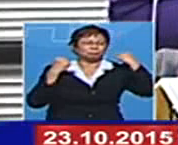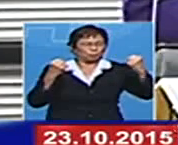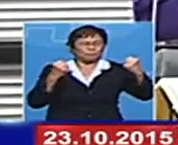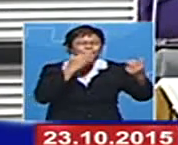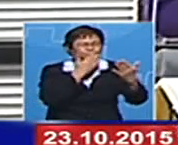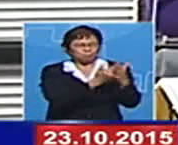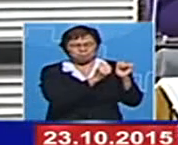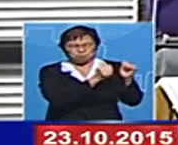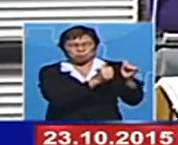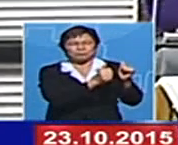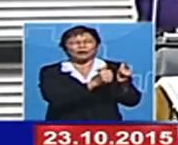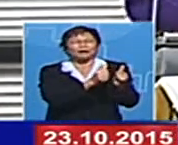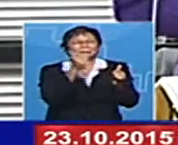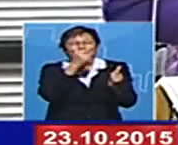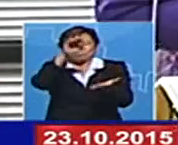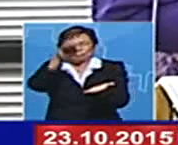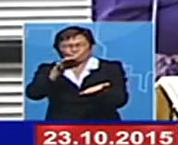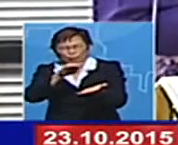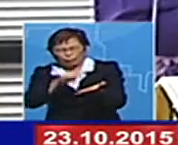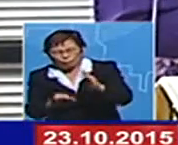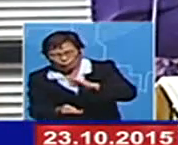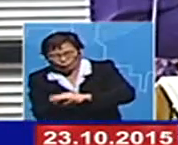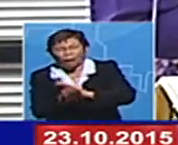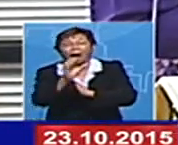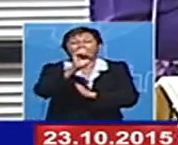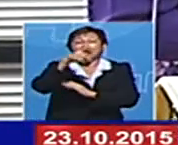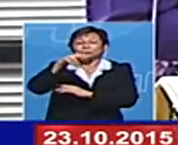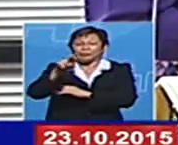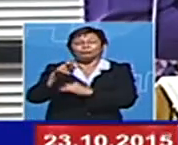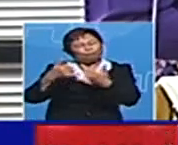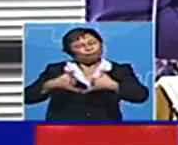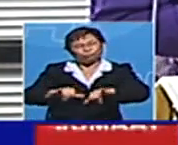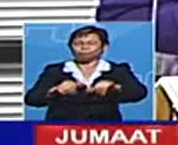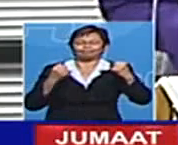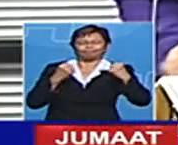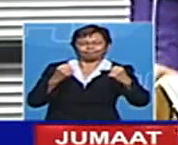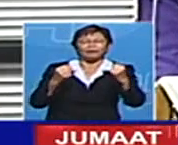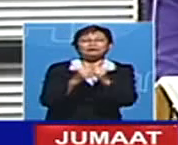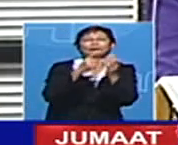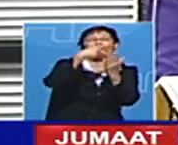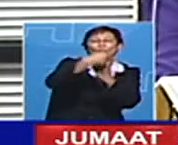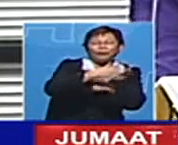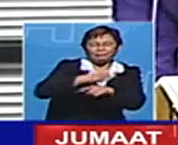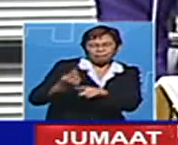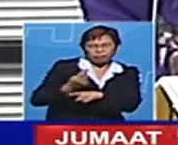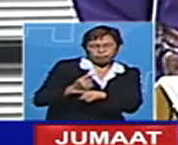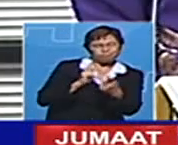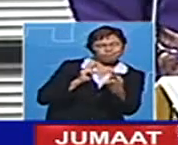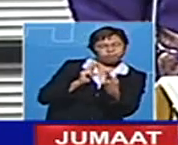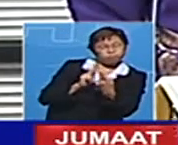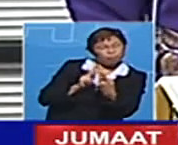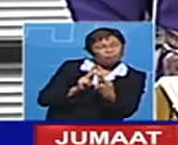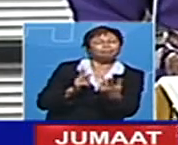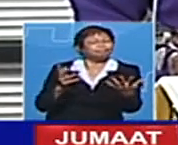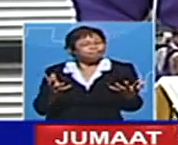mengurangkan ketirisan serta rasuah sprm akan terus dimantapkan dengan program serta latihan yang relevan